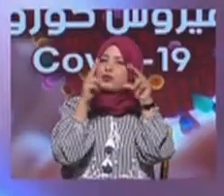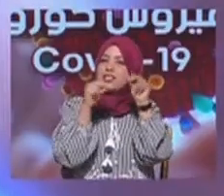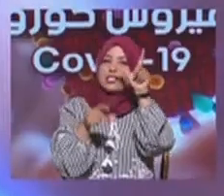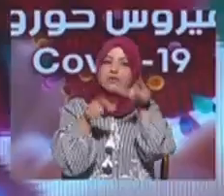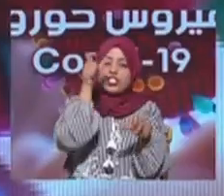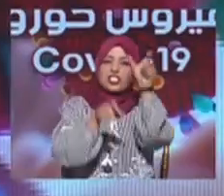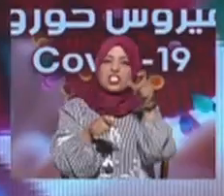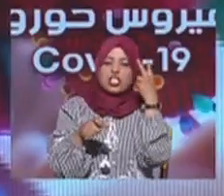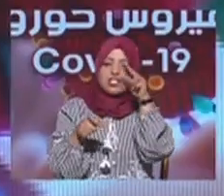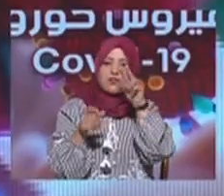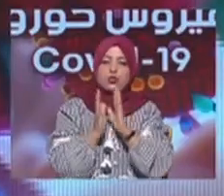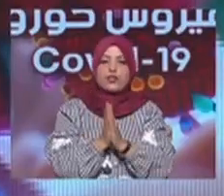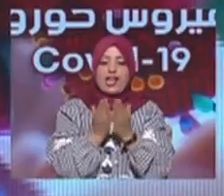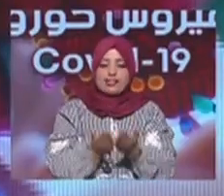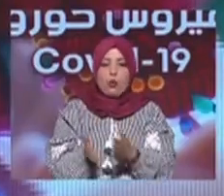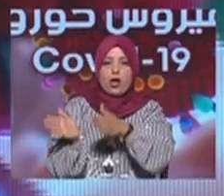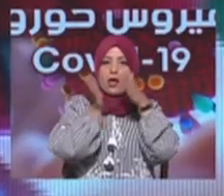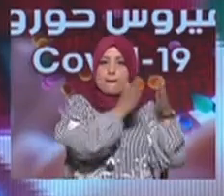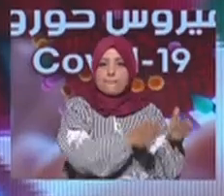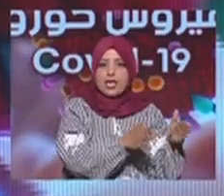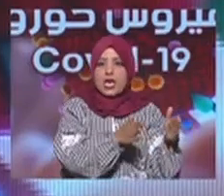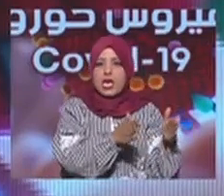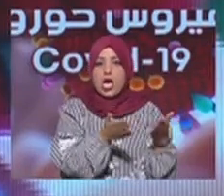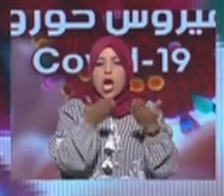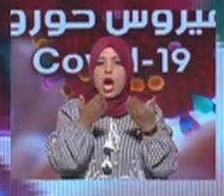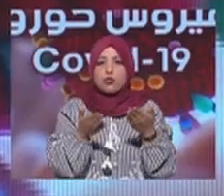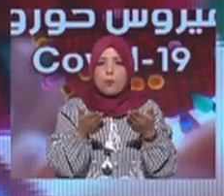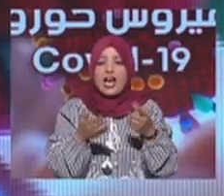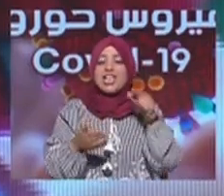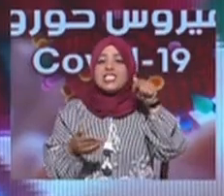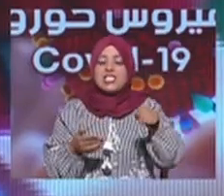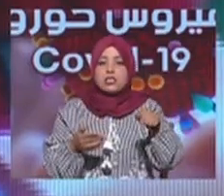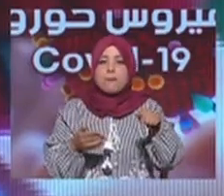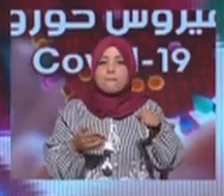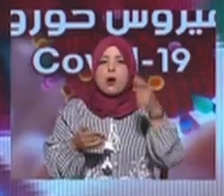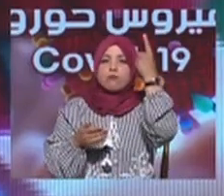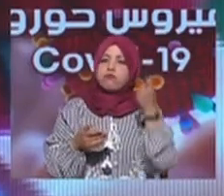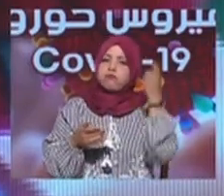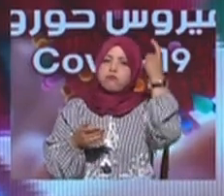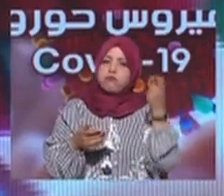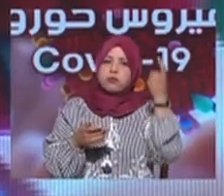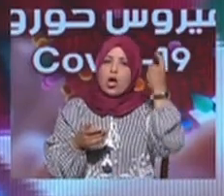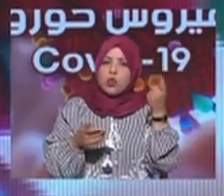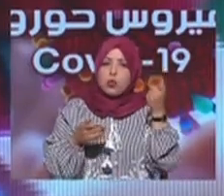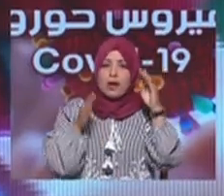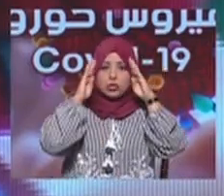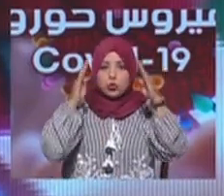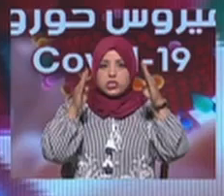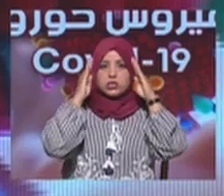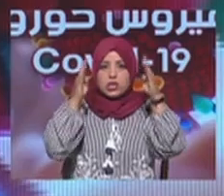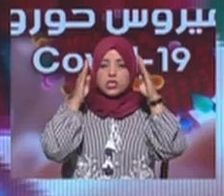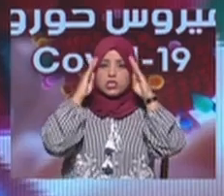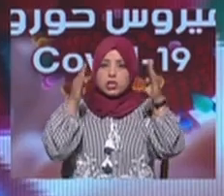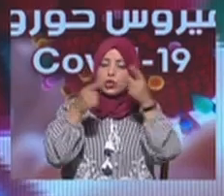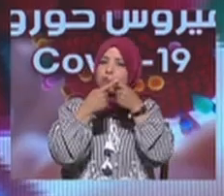تستحق عده مراحل وعده ايامات باش تعملها، وقت تستحق وقت وكونسنتراسيون كبيره. قداش